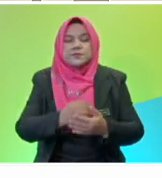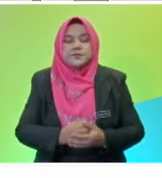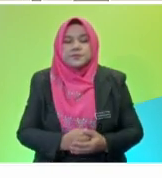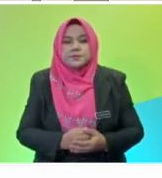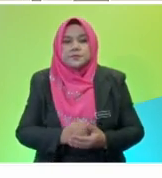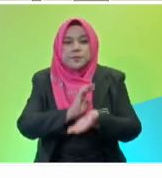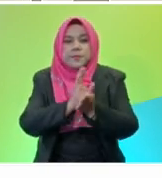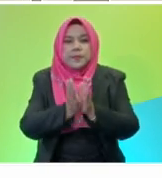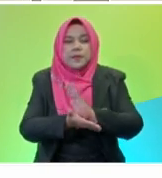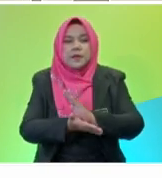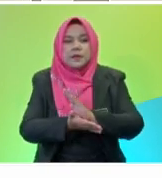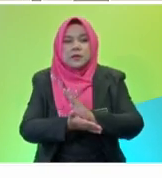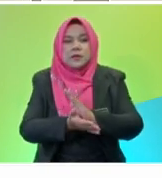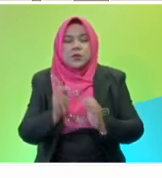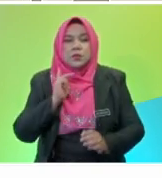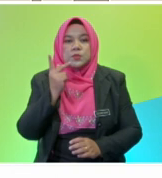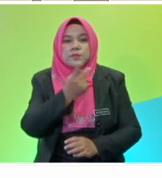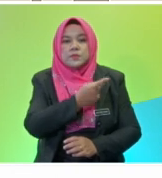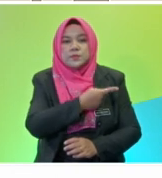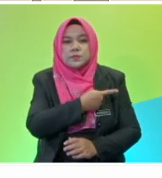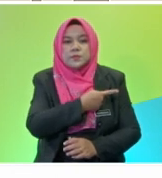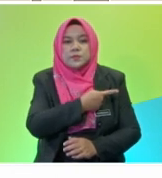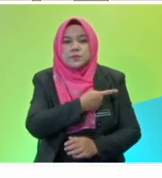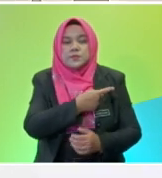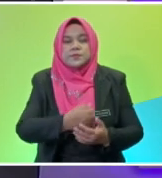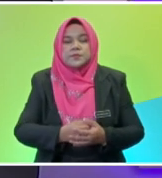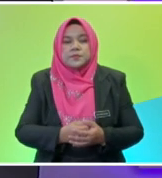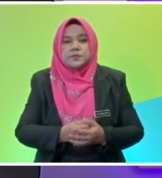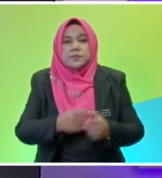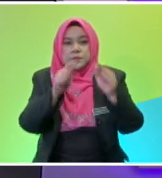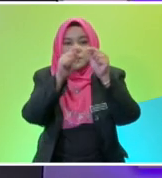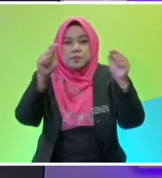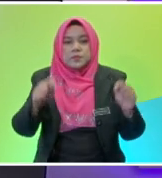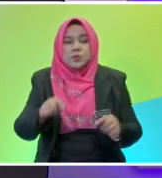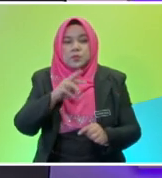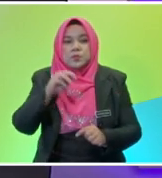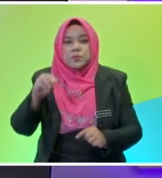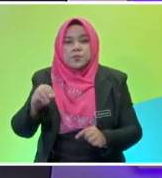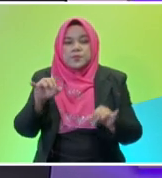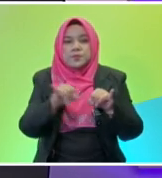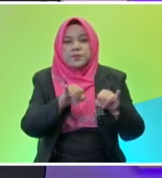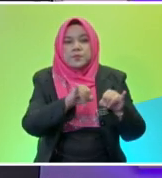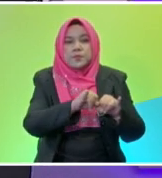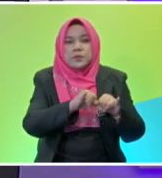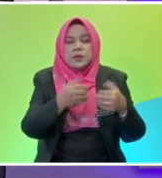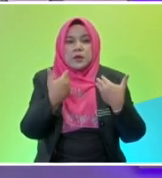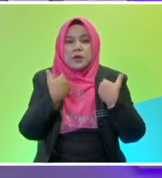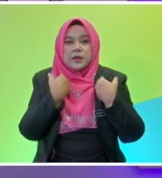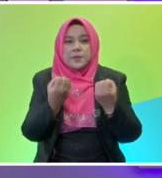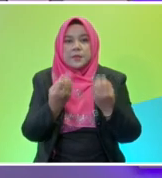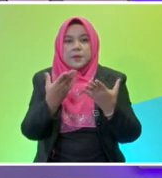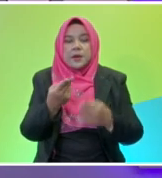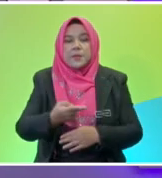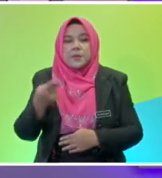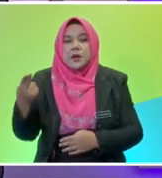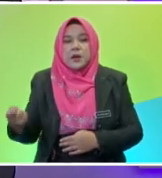untuk kita untuk kita mentasi murid juga ada beberapa bahan lah untuk